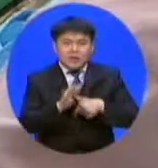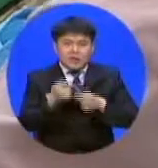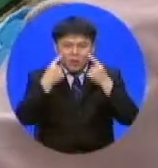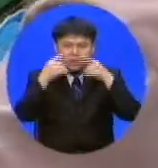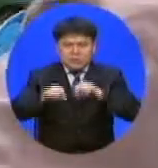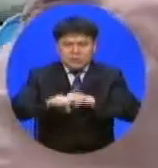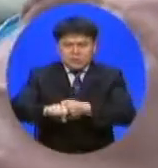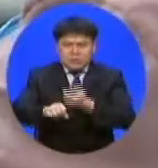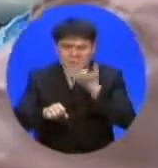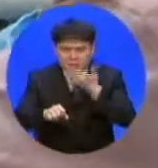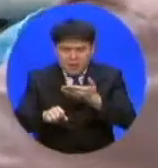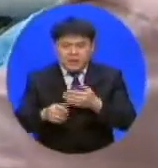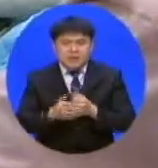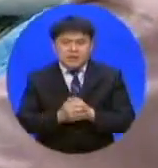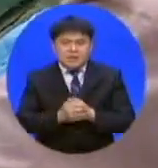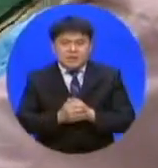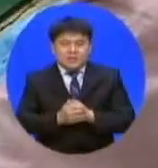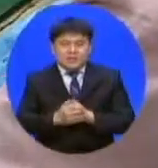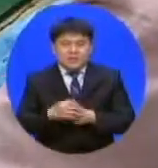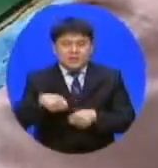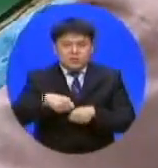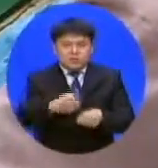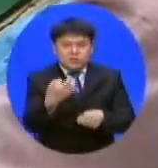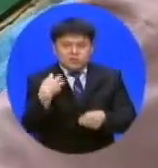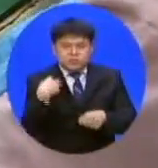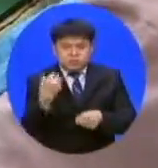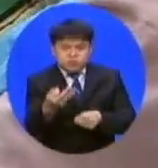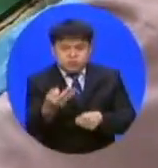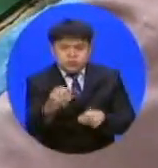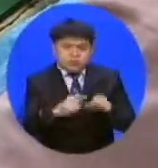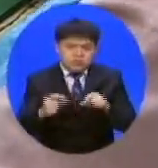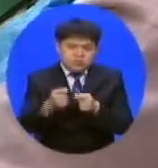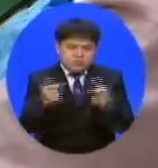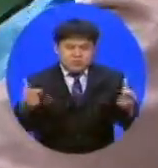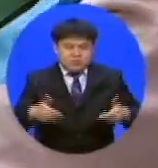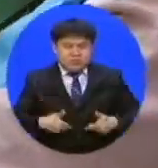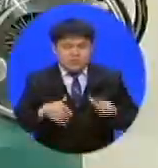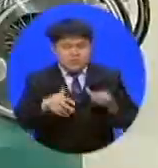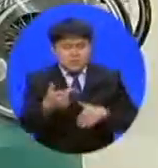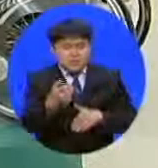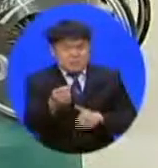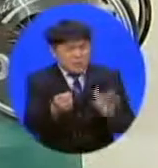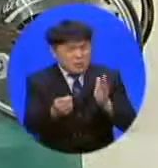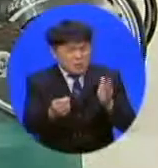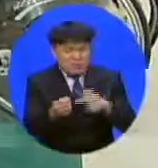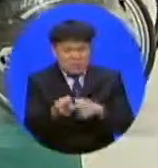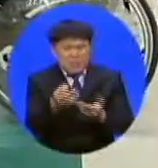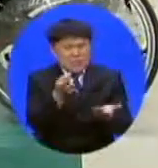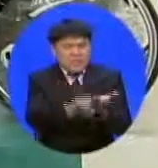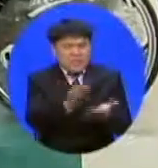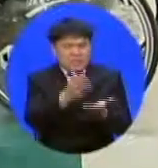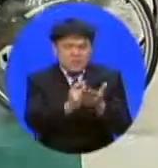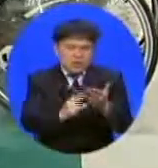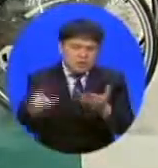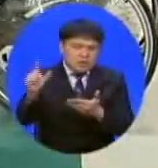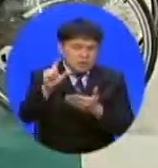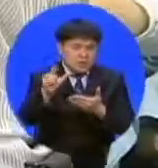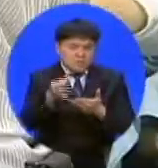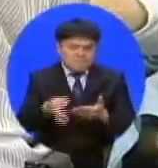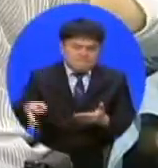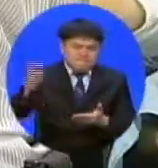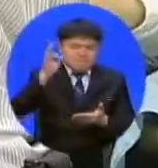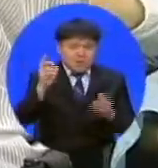될 수 있도록 그 분담금을 훨씬 더 늘려야 된다. 그래서 네. 뭐 1인당 현재 60여만 원인 이 금액을 훨씬 더 높여서